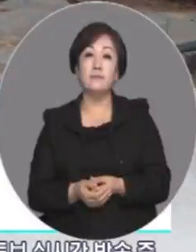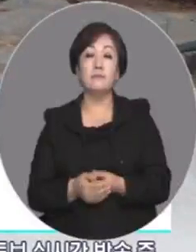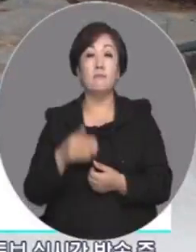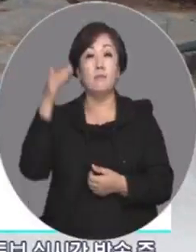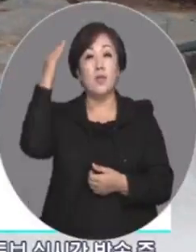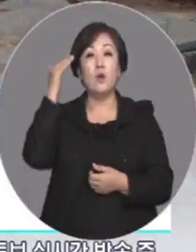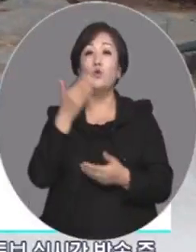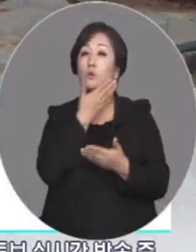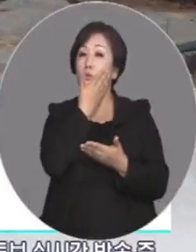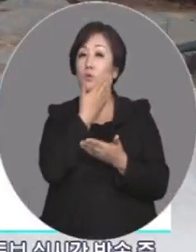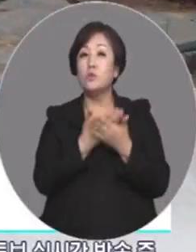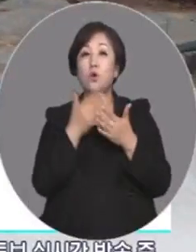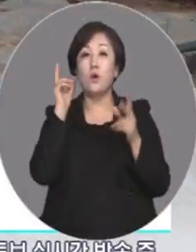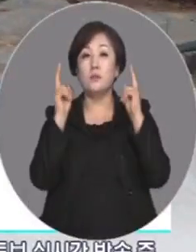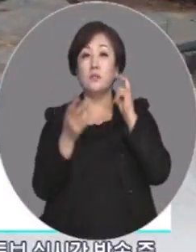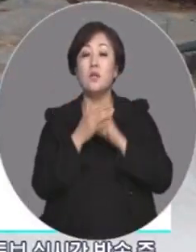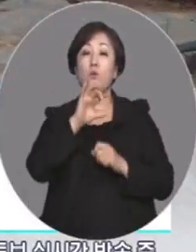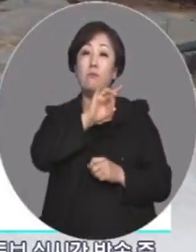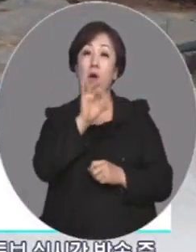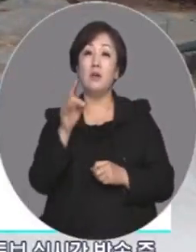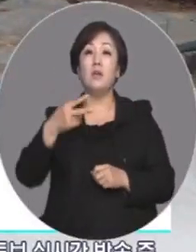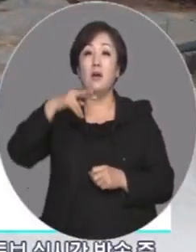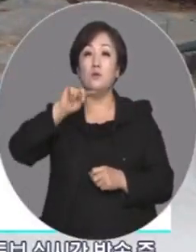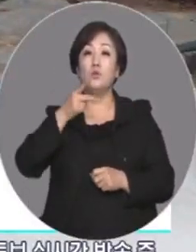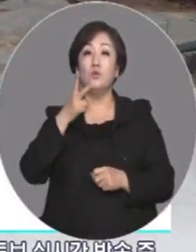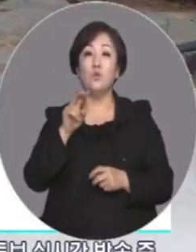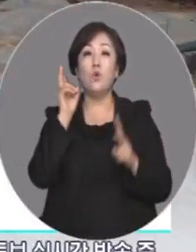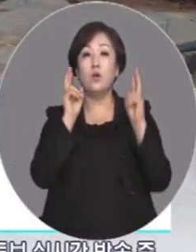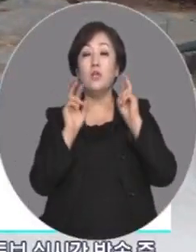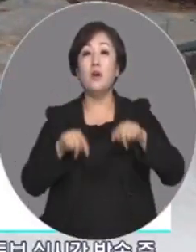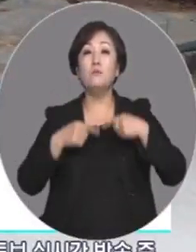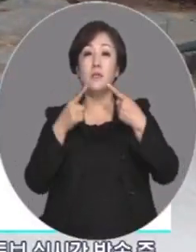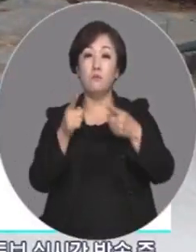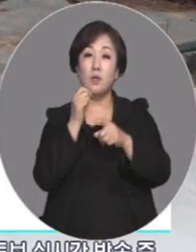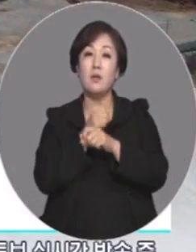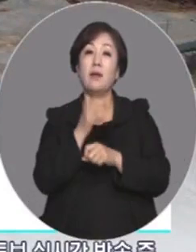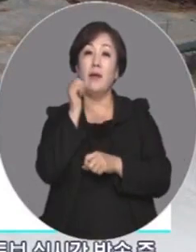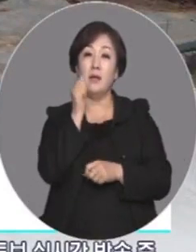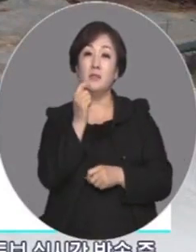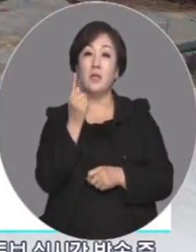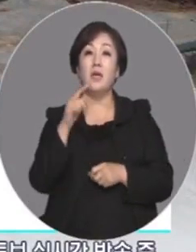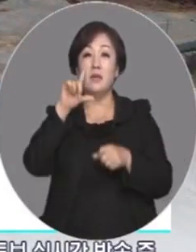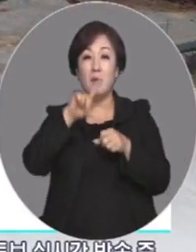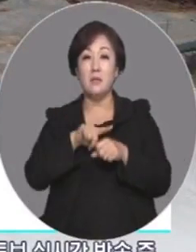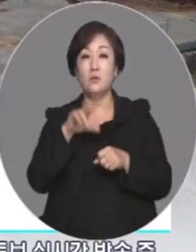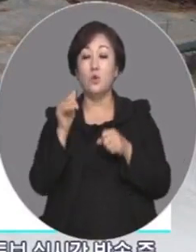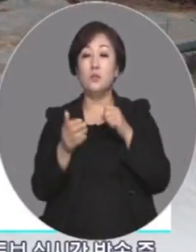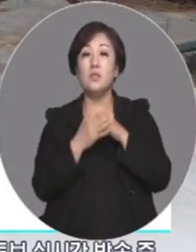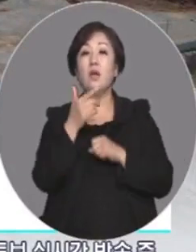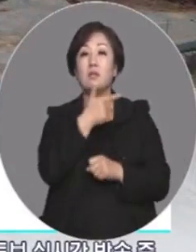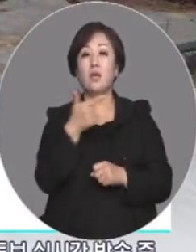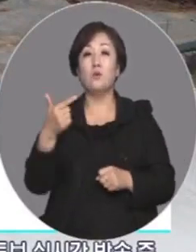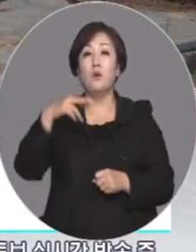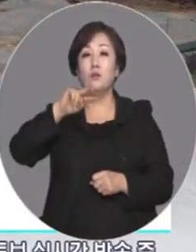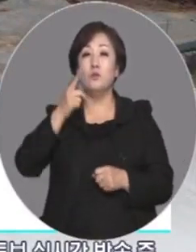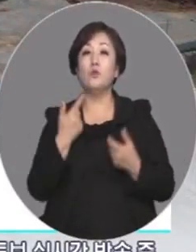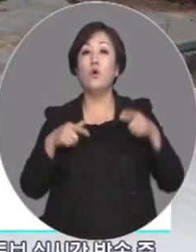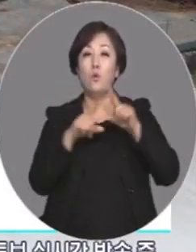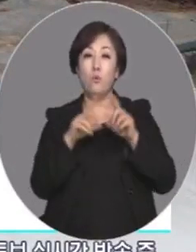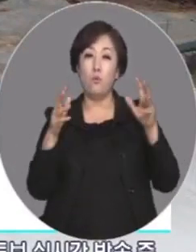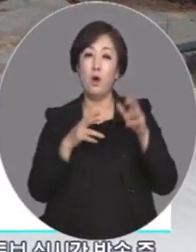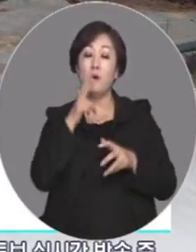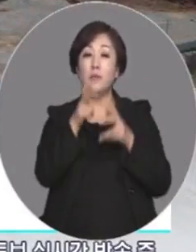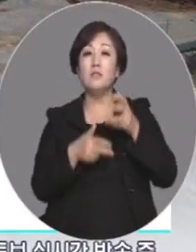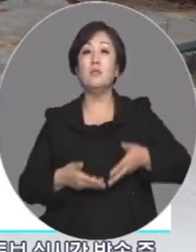우리나라 주요 기업들이 앞다퉈 수소 사업에 뛰어들고 있는 가운데 SK가스가 울산의 대규모 수소 복합단지